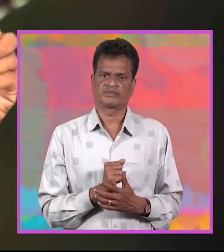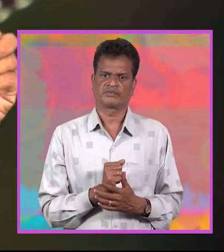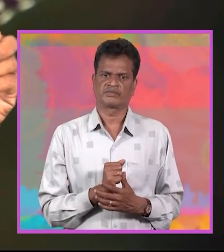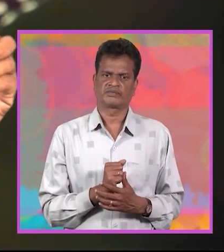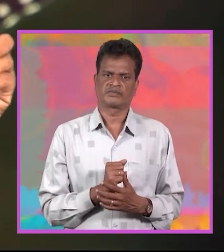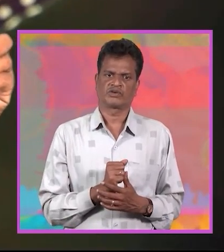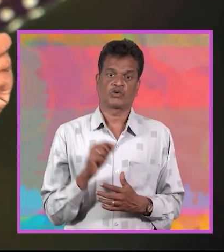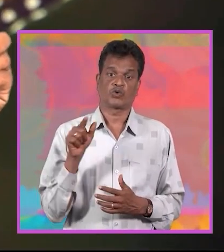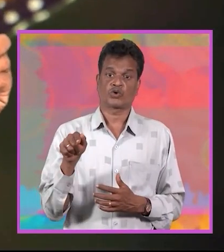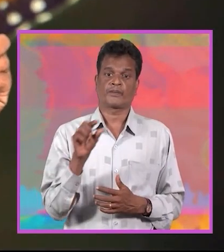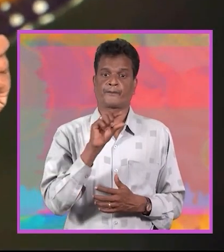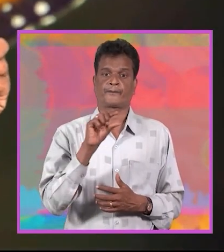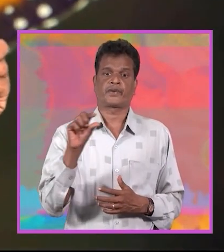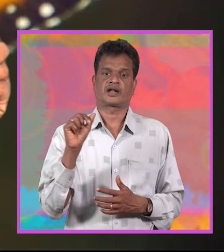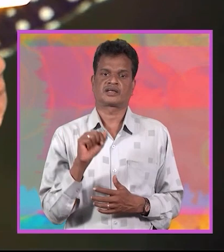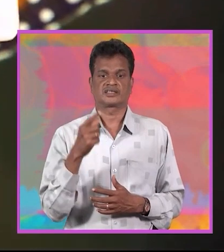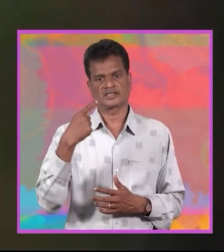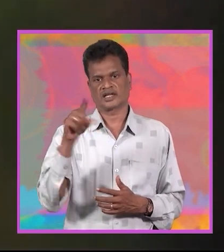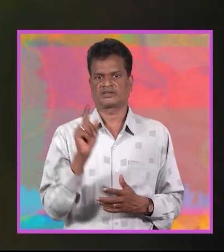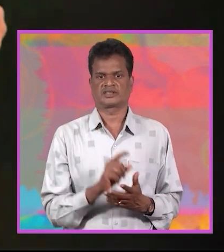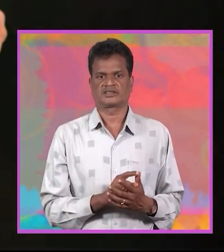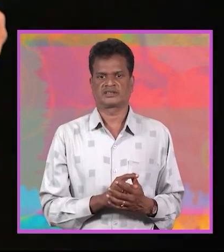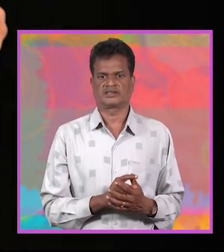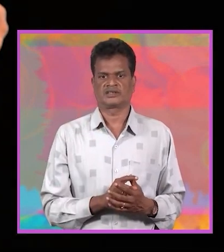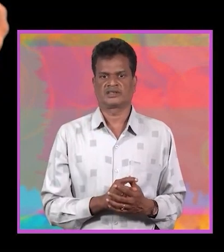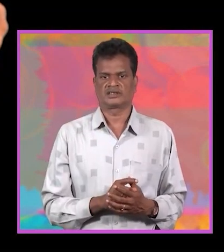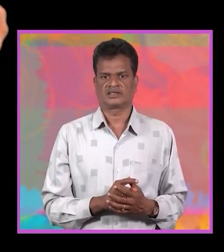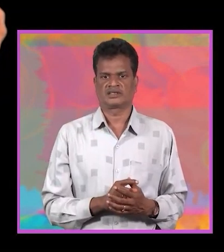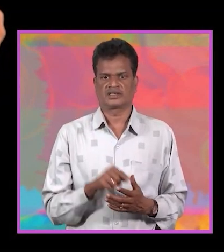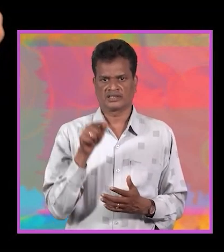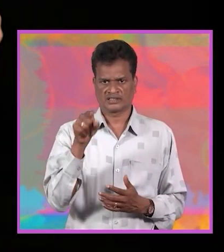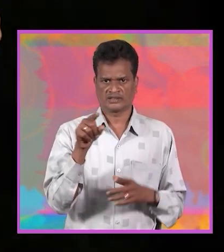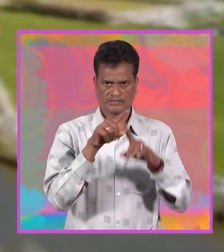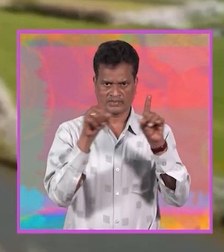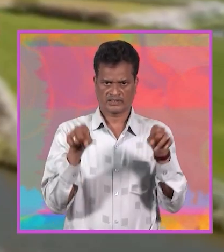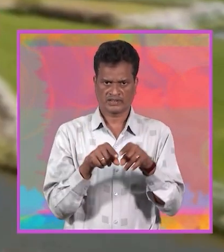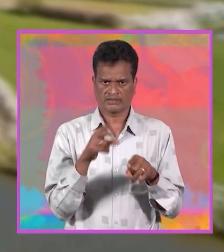பொருட்பெயரை குறிக்கும். சரியாக சொன்னீர்கள். இந்த படத்தை பாருங்கள்.